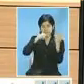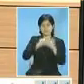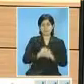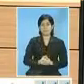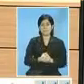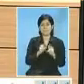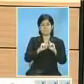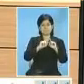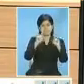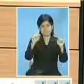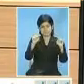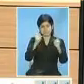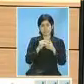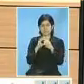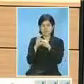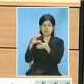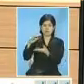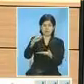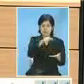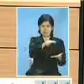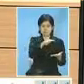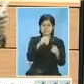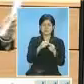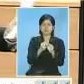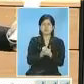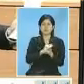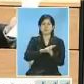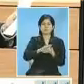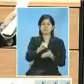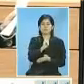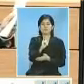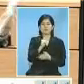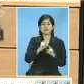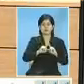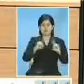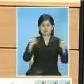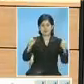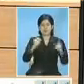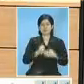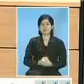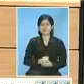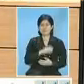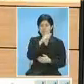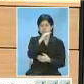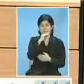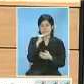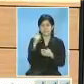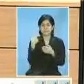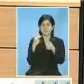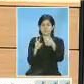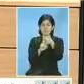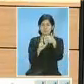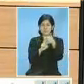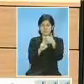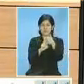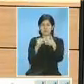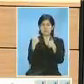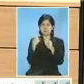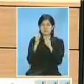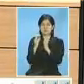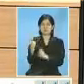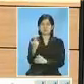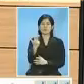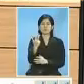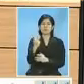เรื่องกับงานค้างกับกระบวนการยุติธรรมมันคนละเรื่องกันครับถ้ามีรองหลายท่านเนี่ยอย่างน้อยที่สุดร